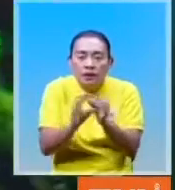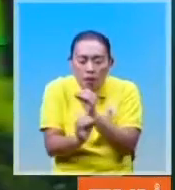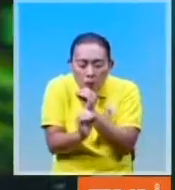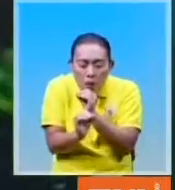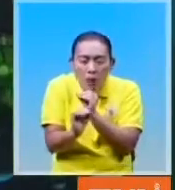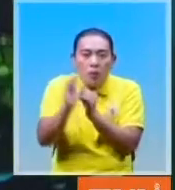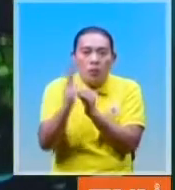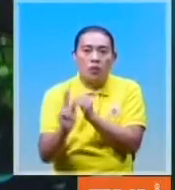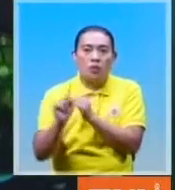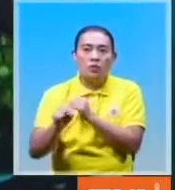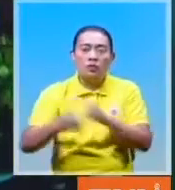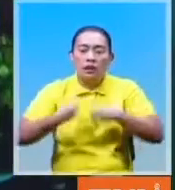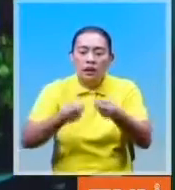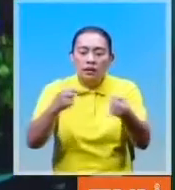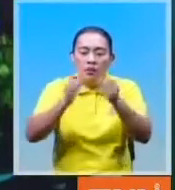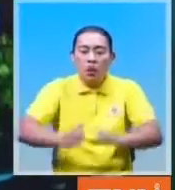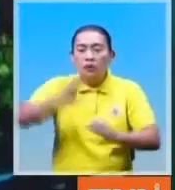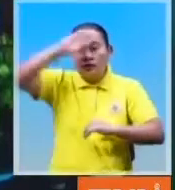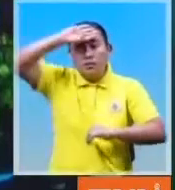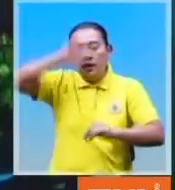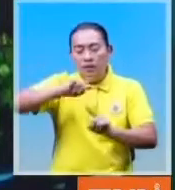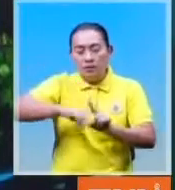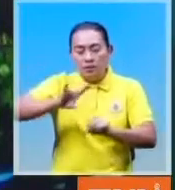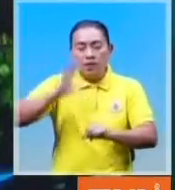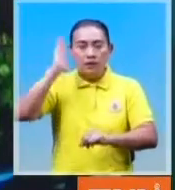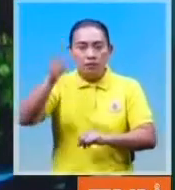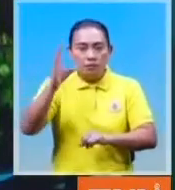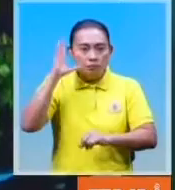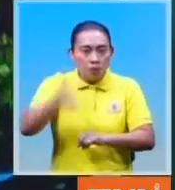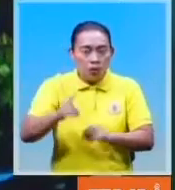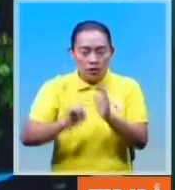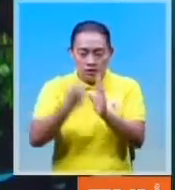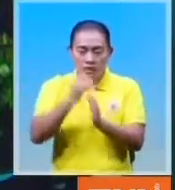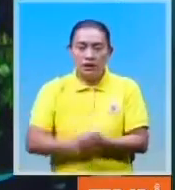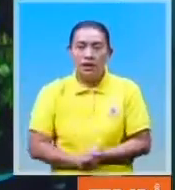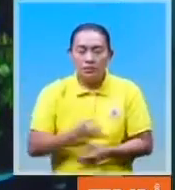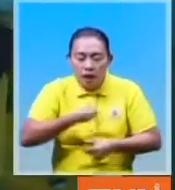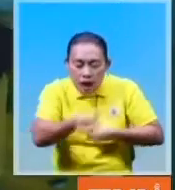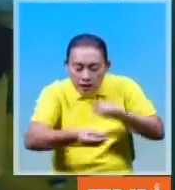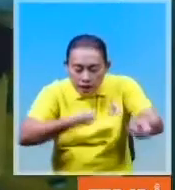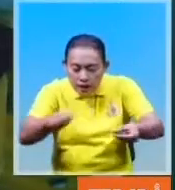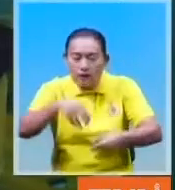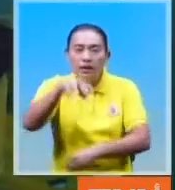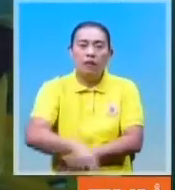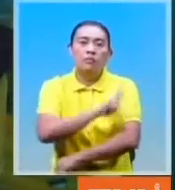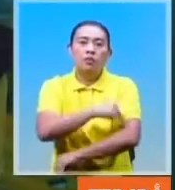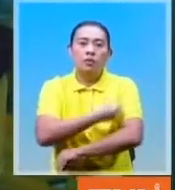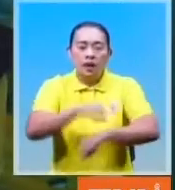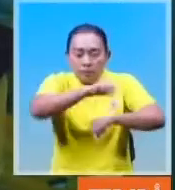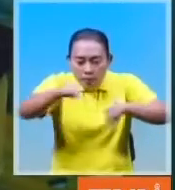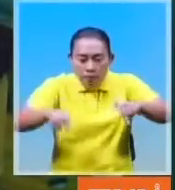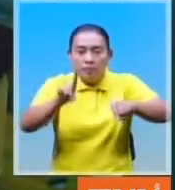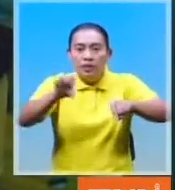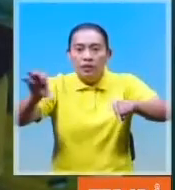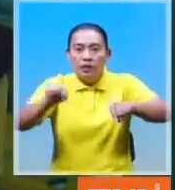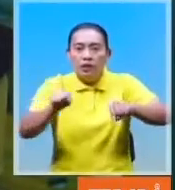ยในช่วงเดือนหน้าสิงหาคมวันพรุ่งนี้ก็เริ่มต้นแล้วนะคะก็จะกระจายไปยังโรงพยาบาล100แห่งที่มีความพร้อม